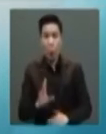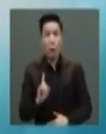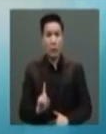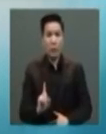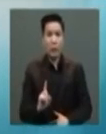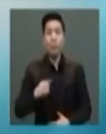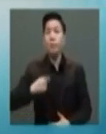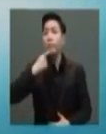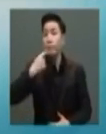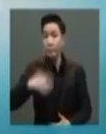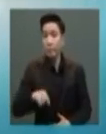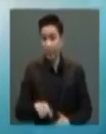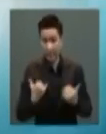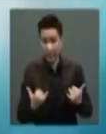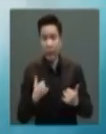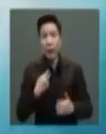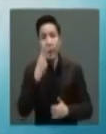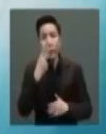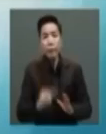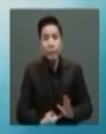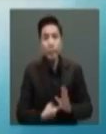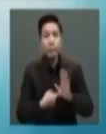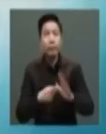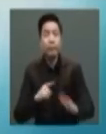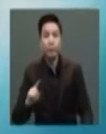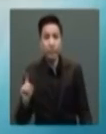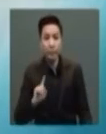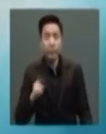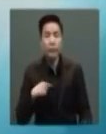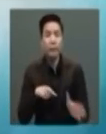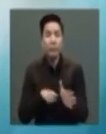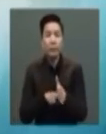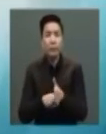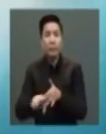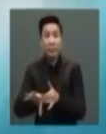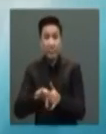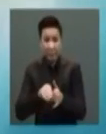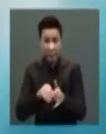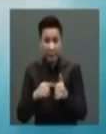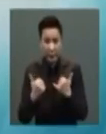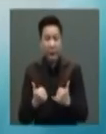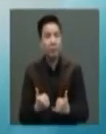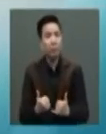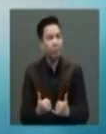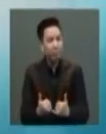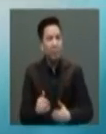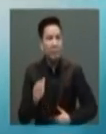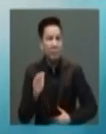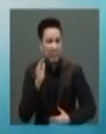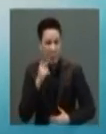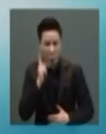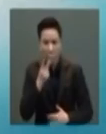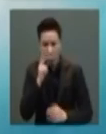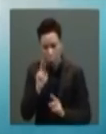ายมีการกระจายอยู่ใน9จังหวัดได้แก่กรุงเทพมีทั้งหมด8รายยะลาค่ะมี6ร